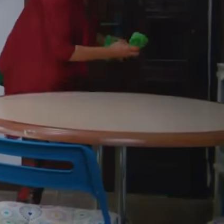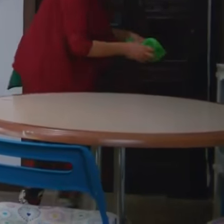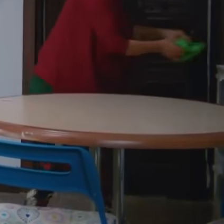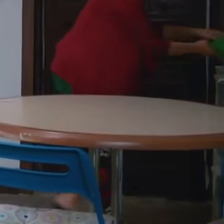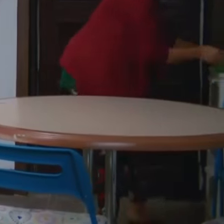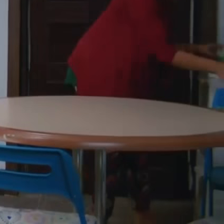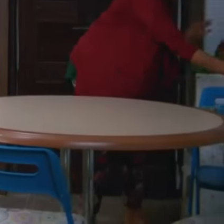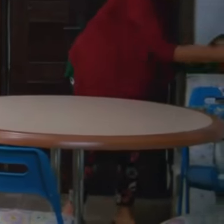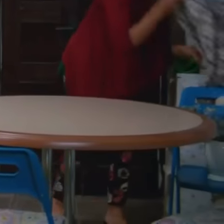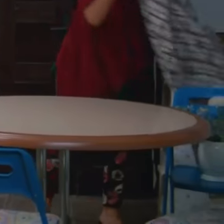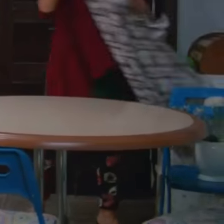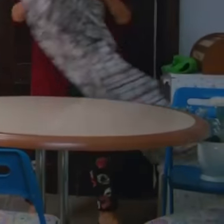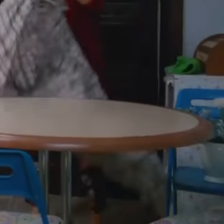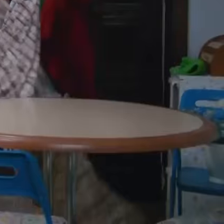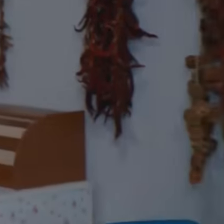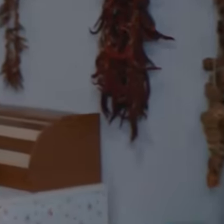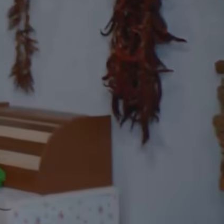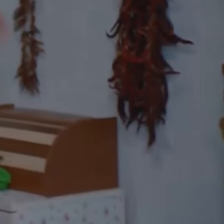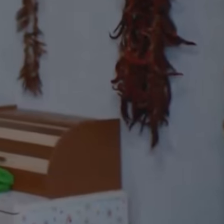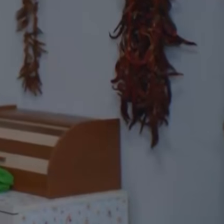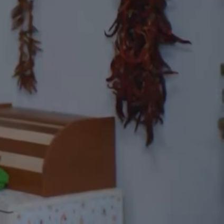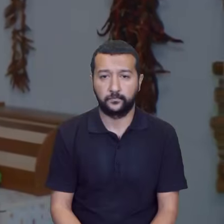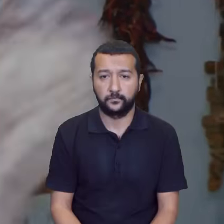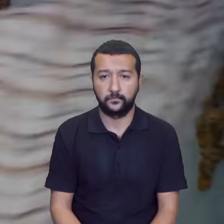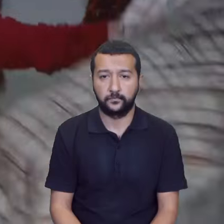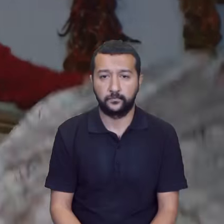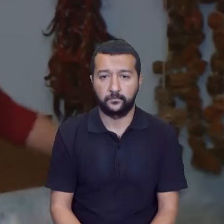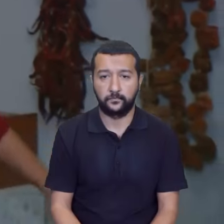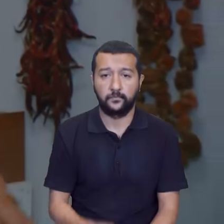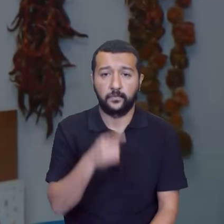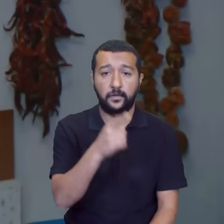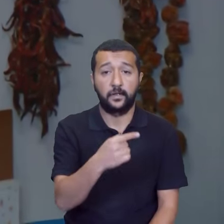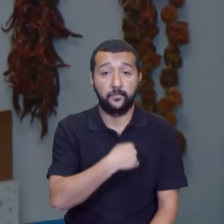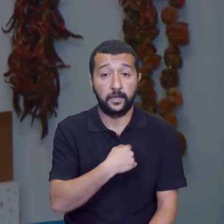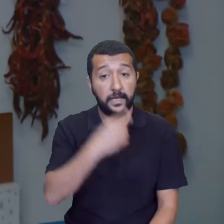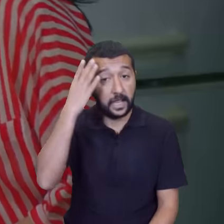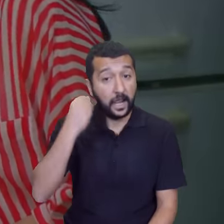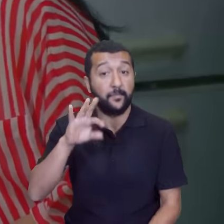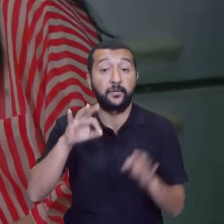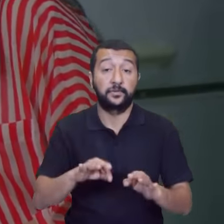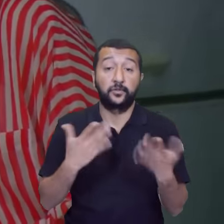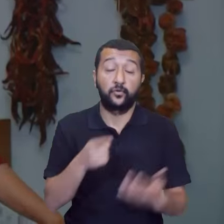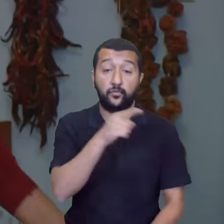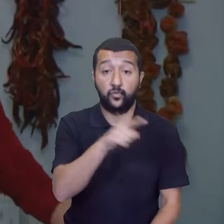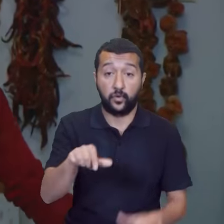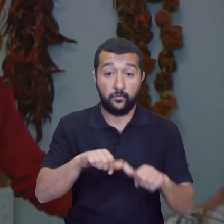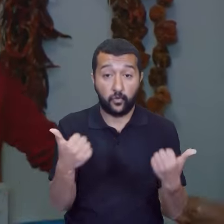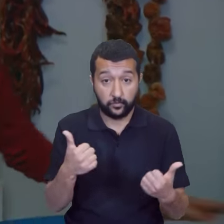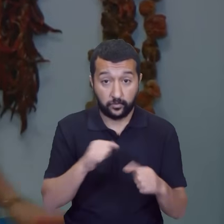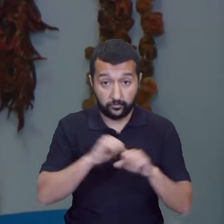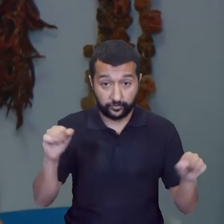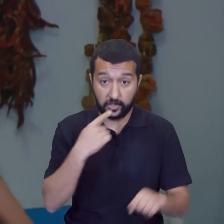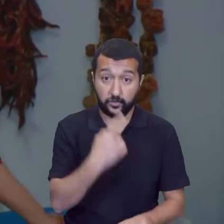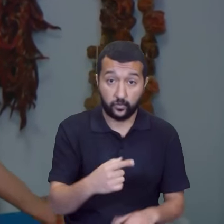Sevda ocağı ovarken Ayşen sofranın örtüsünü serdi. Ya ben anlamadım ki şimdi. Bunlar boşanmaktan